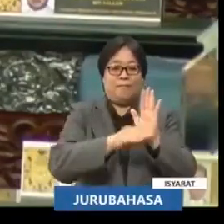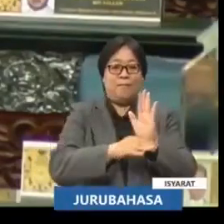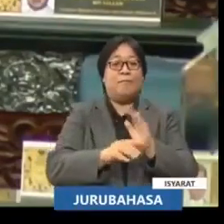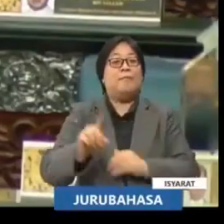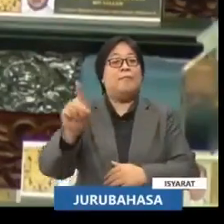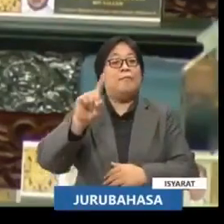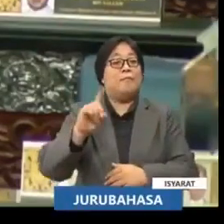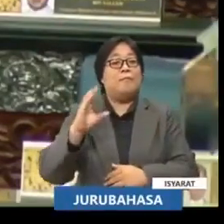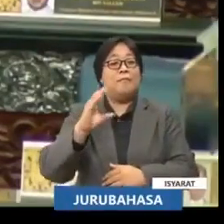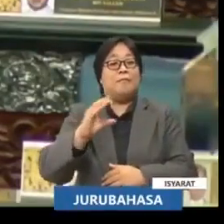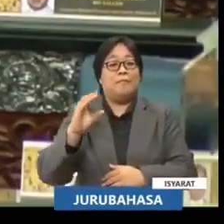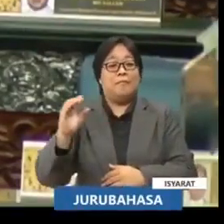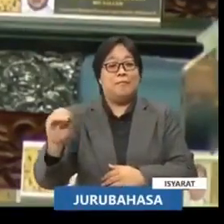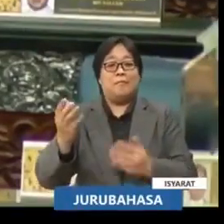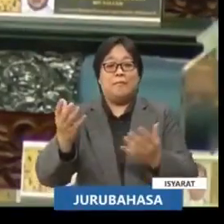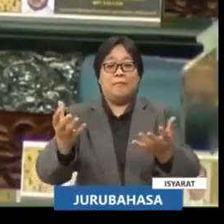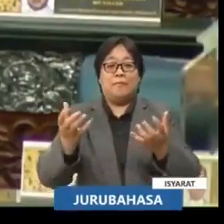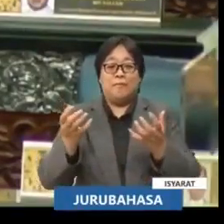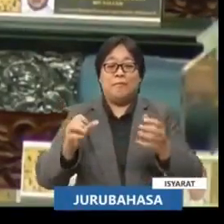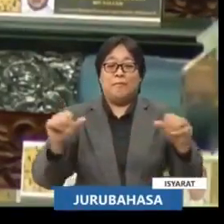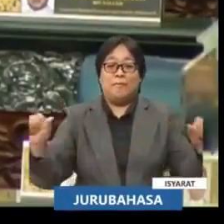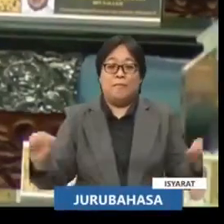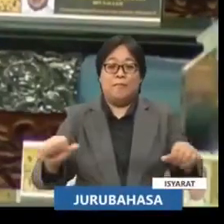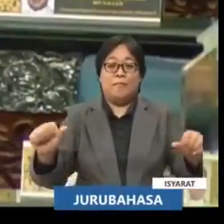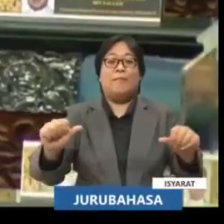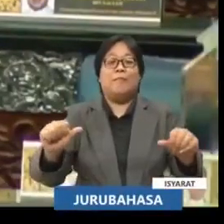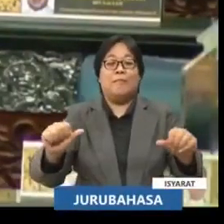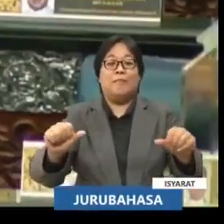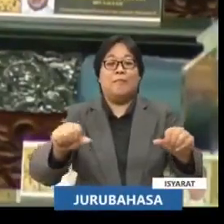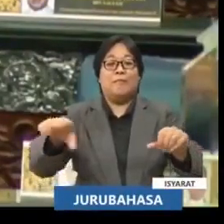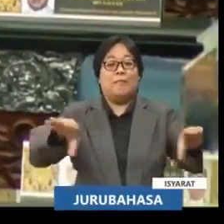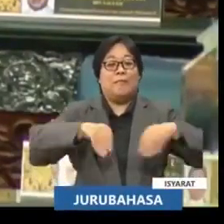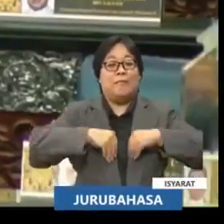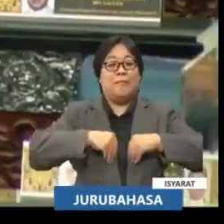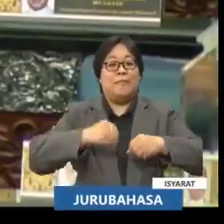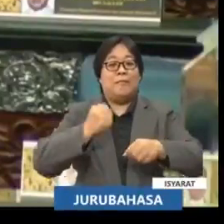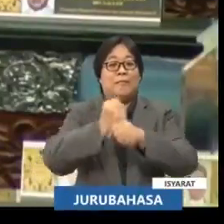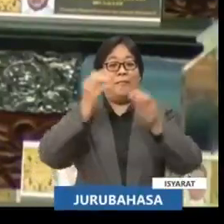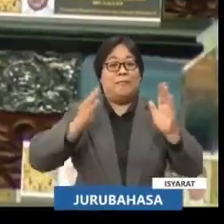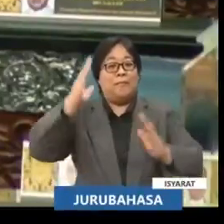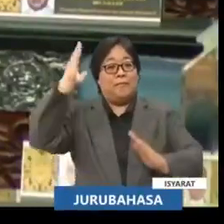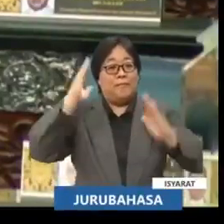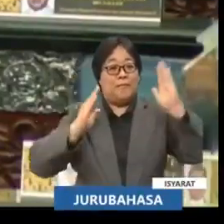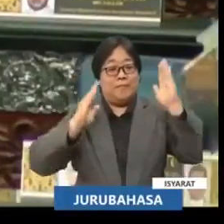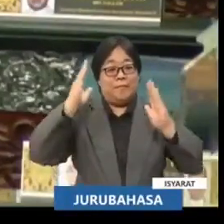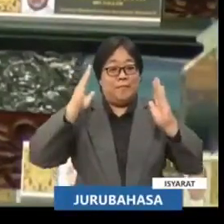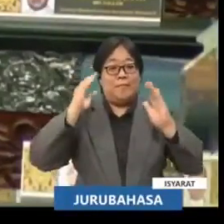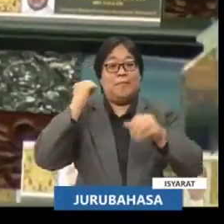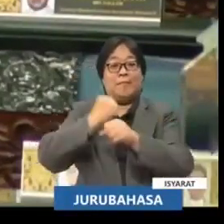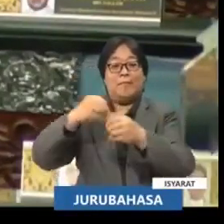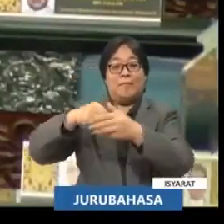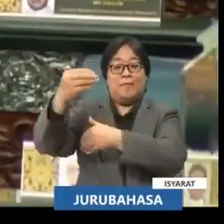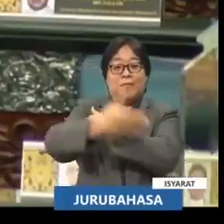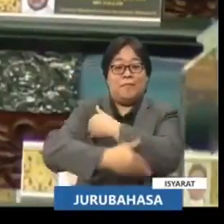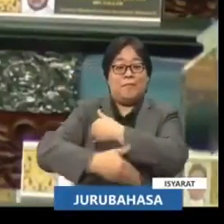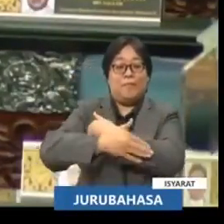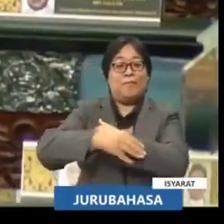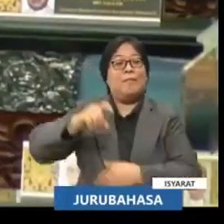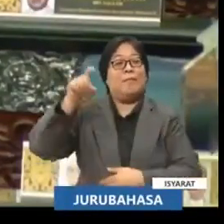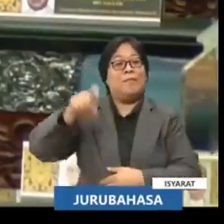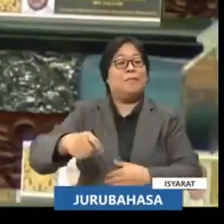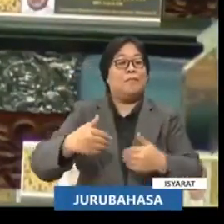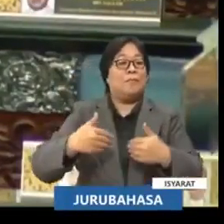mana-mana syarikat yang ingin menjalankan aktiviti merekrut pencari kerja tempatan untuk bekerja di luar negara